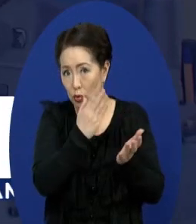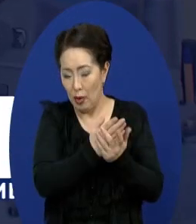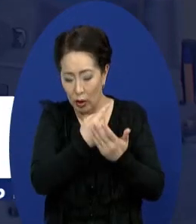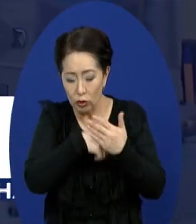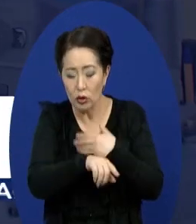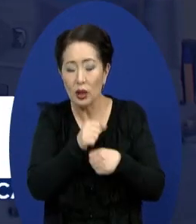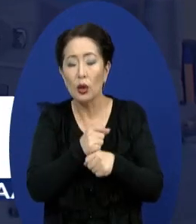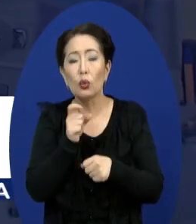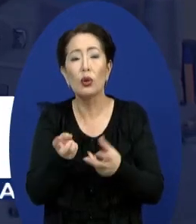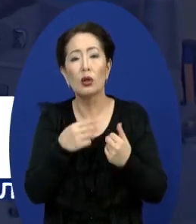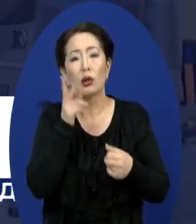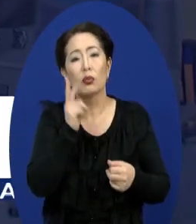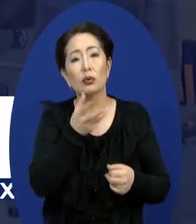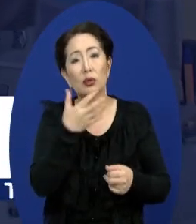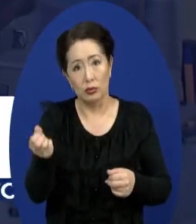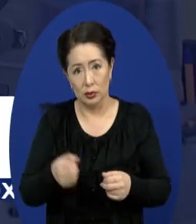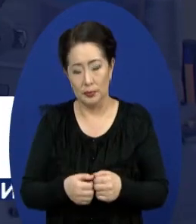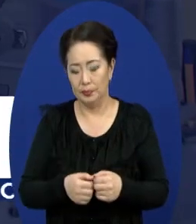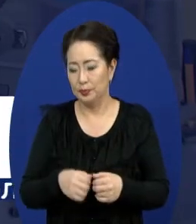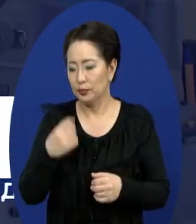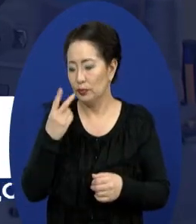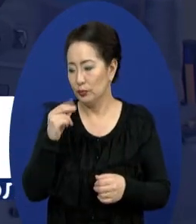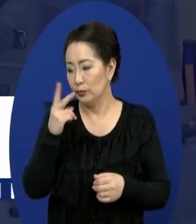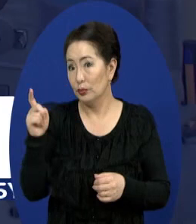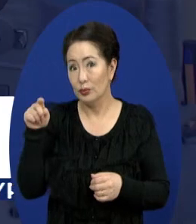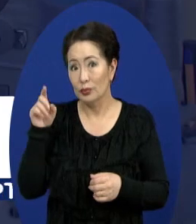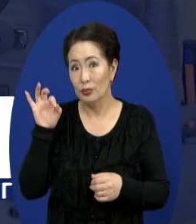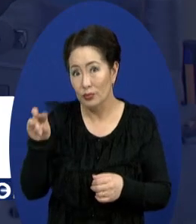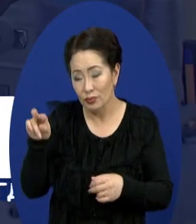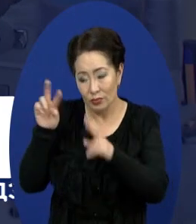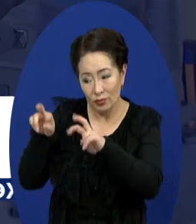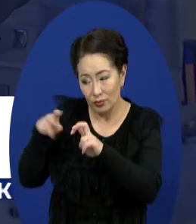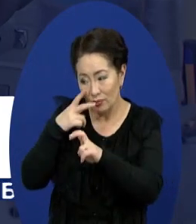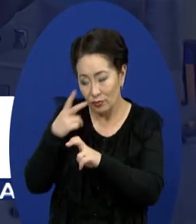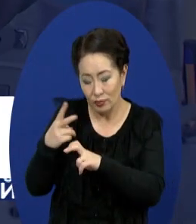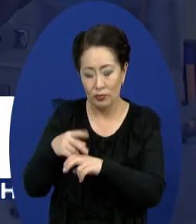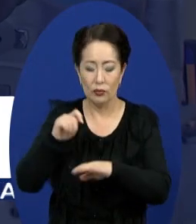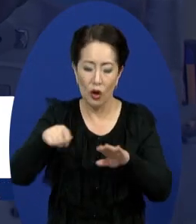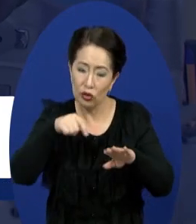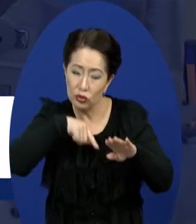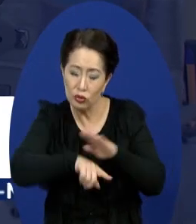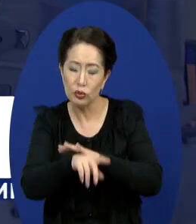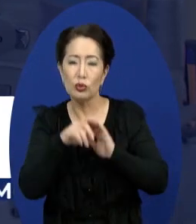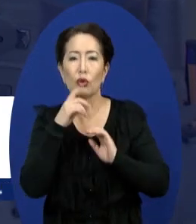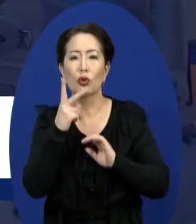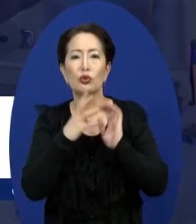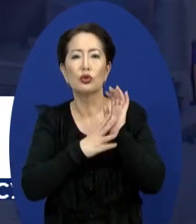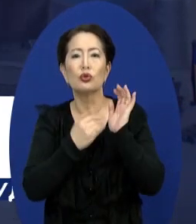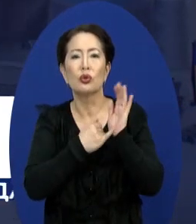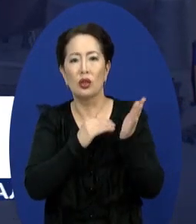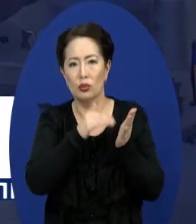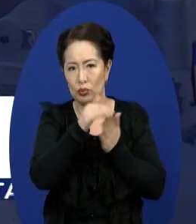тогтмол ажиллагаа. 2021 оны судалгаагаар оюутны салбар нийтдээ 296 тэрбум төгрөгийн бүтээгдэхүүн